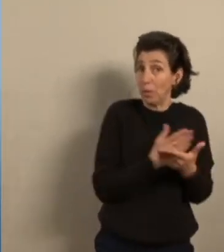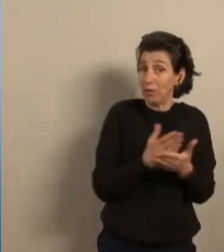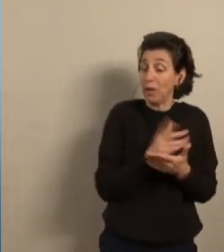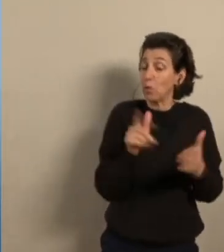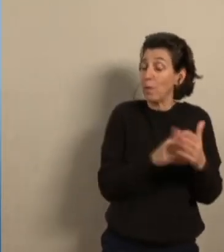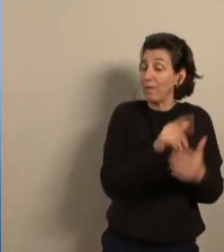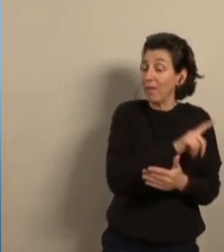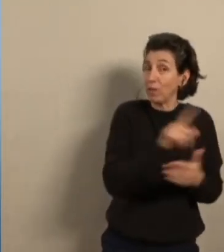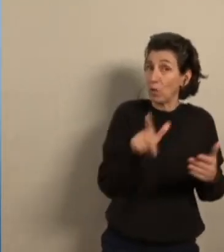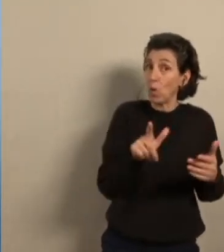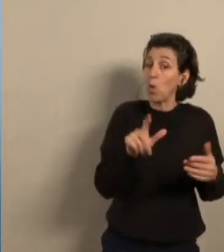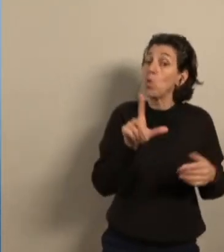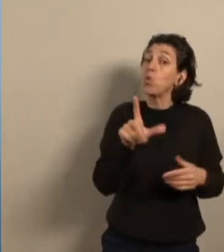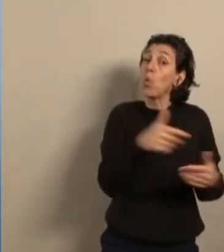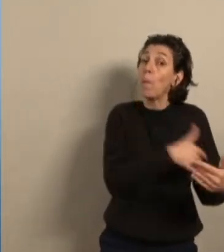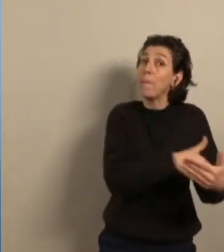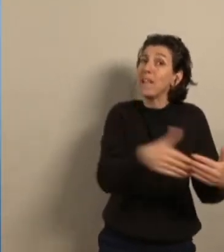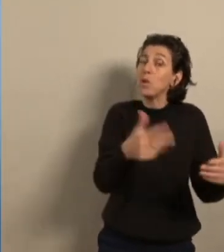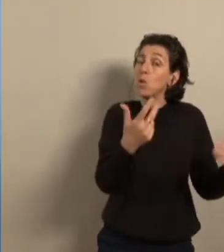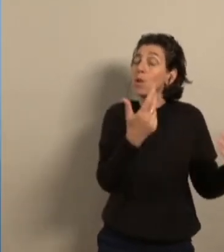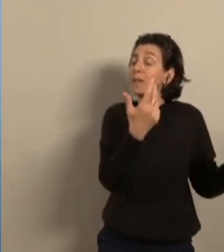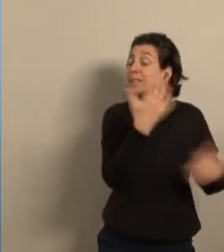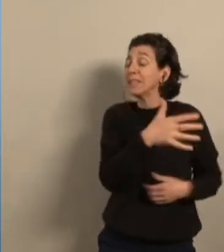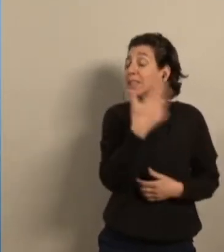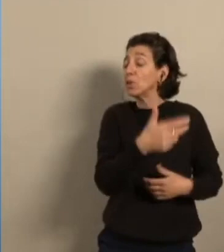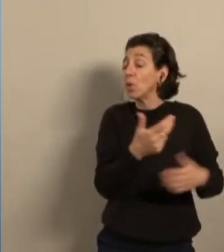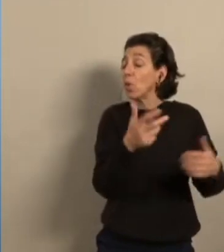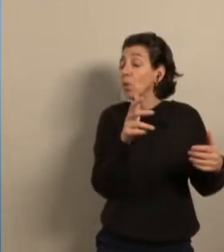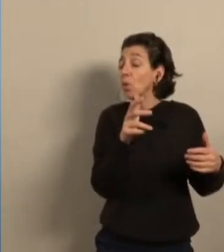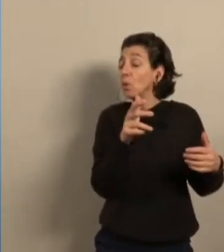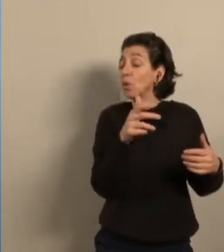l'an passé, 2 508